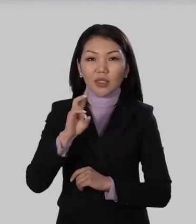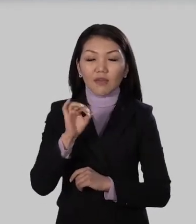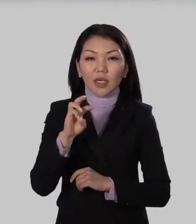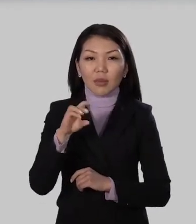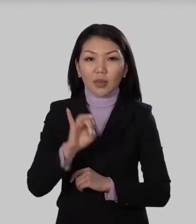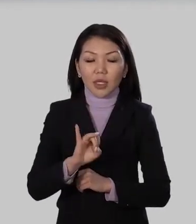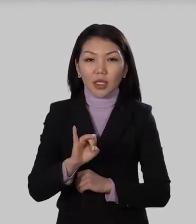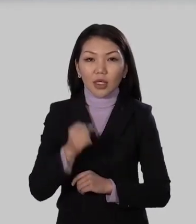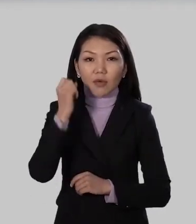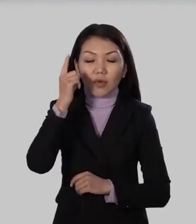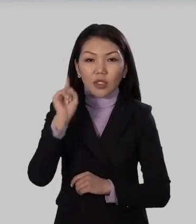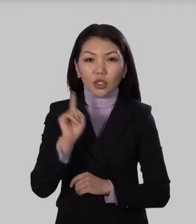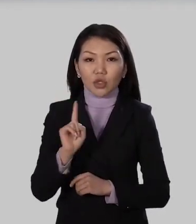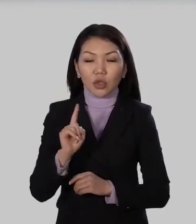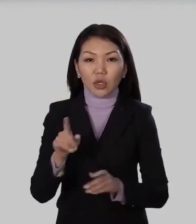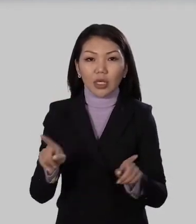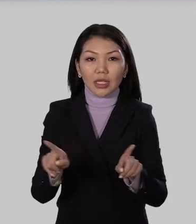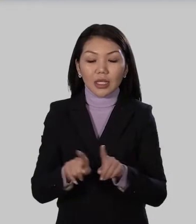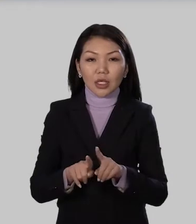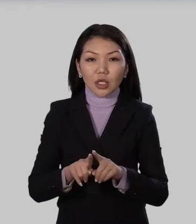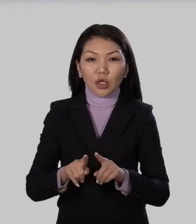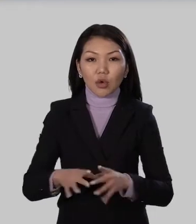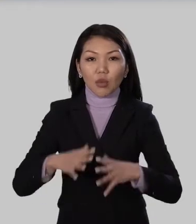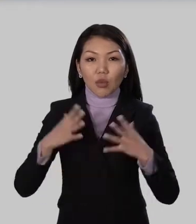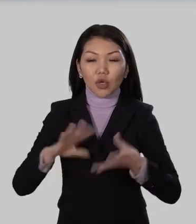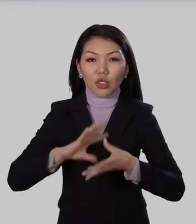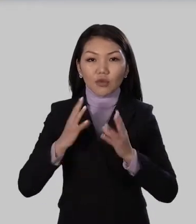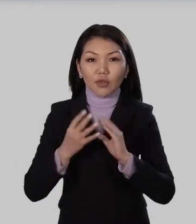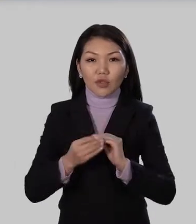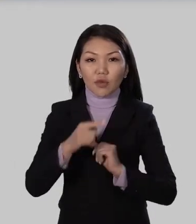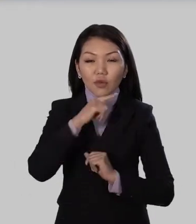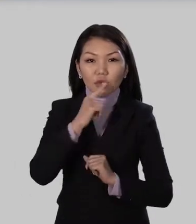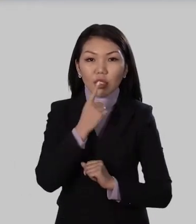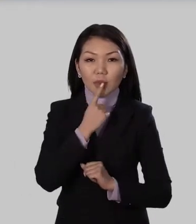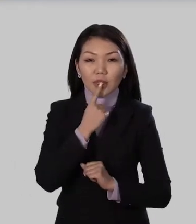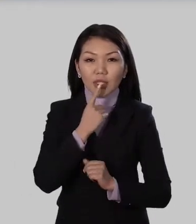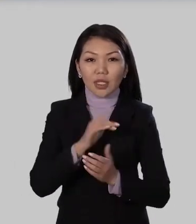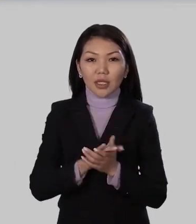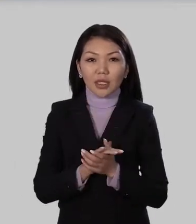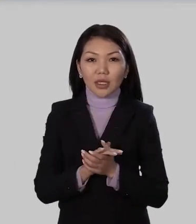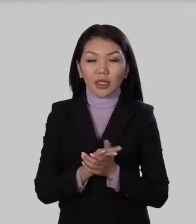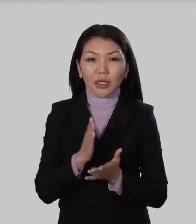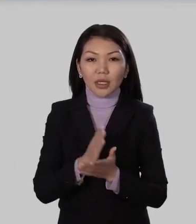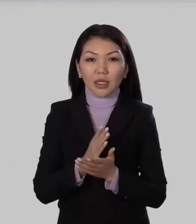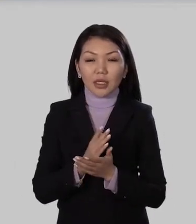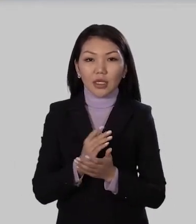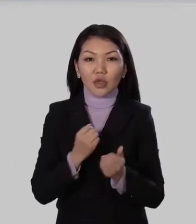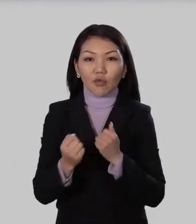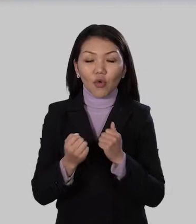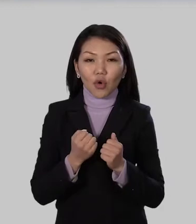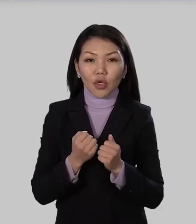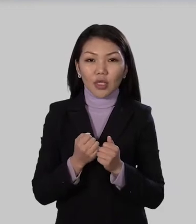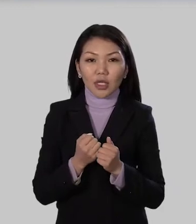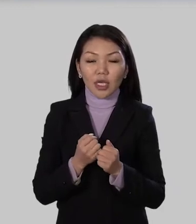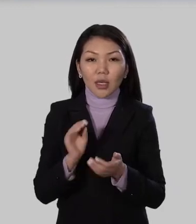Выяснили, что таких больше всего в русском языке, и отличаются они твердым характером. Пишутся